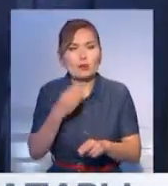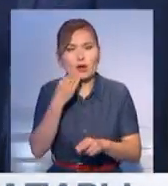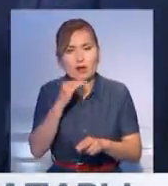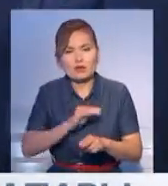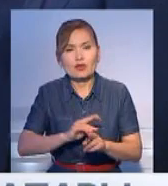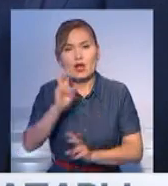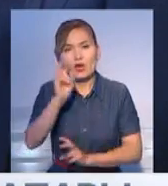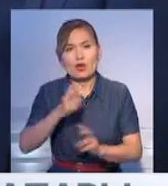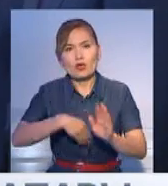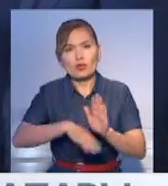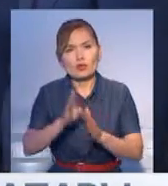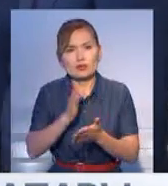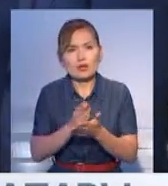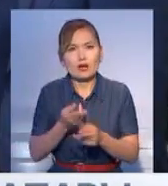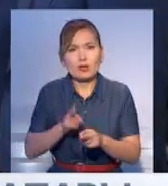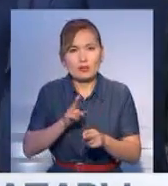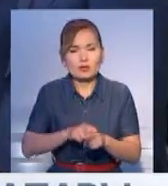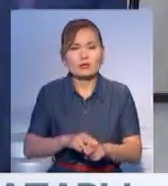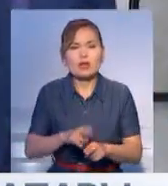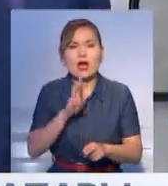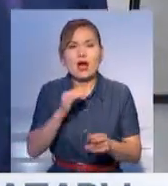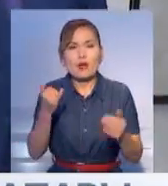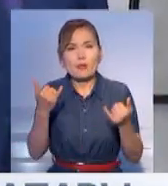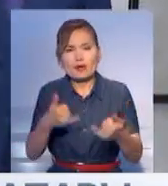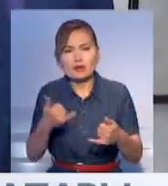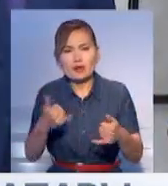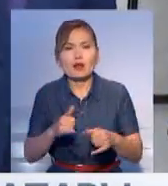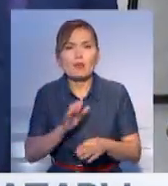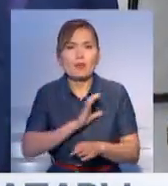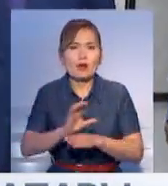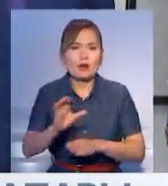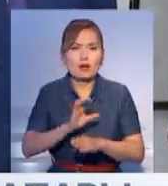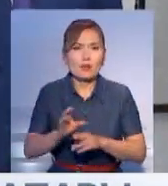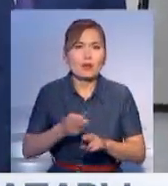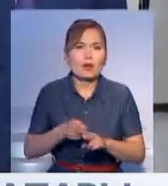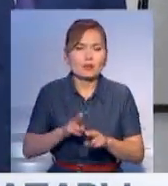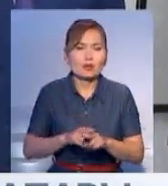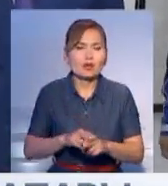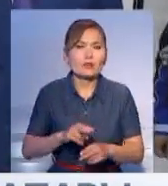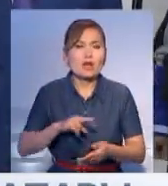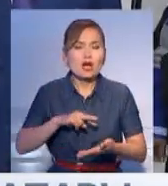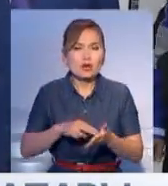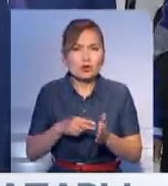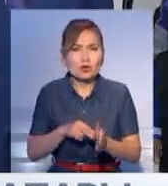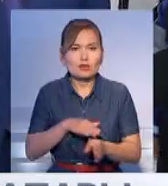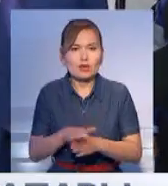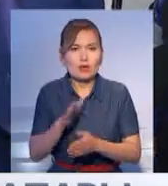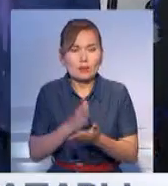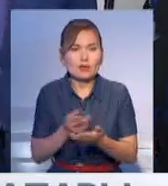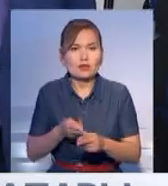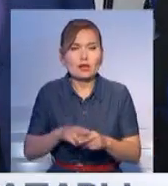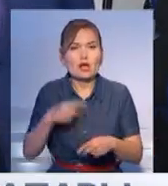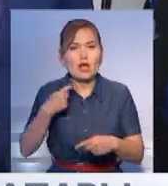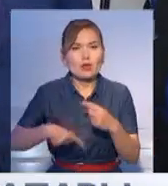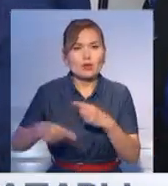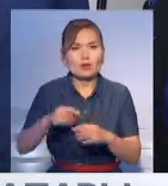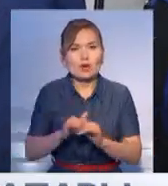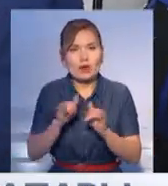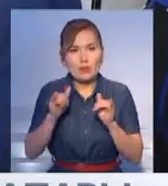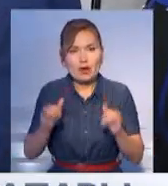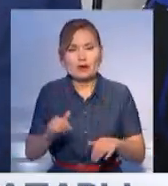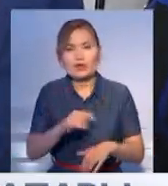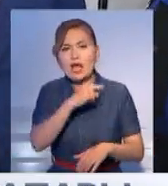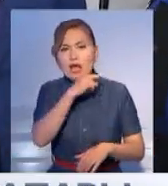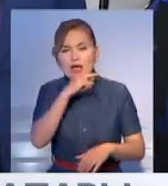жақсарды. К4 стандартына сәйкес жанармай мен К5 дизель отынын шығаруды қолға алды. Өніммен ішкі нарықты қамтамасыз етіп